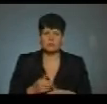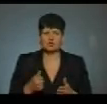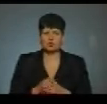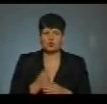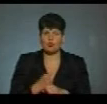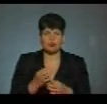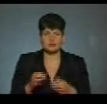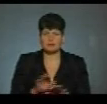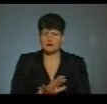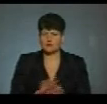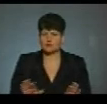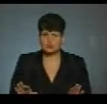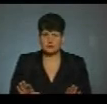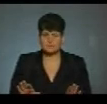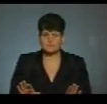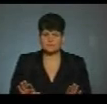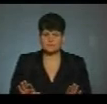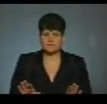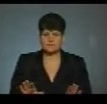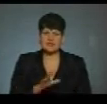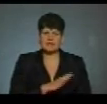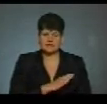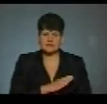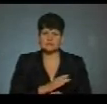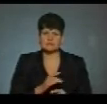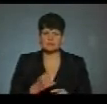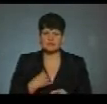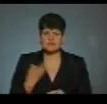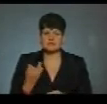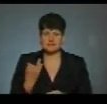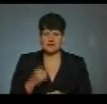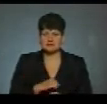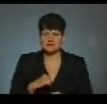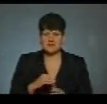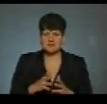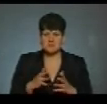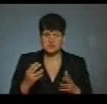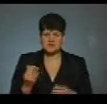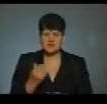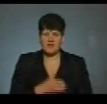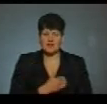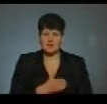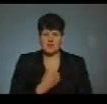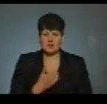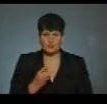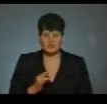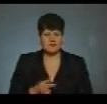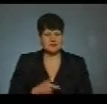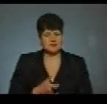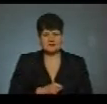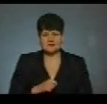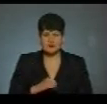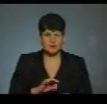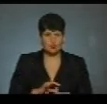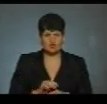не допускаємо. Ну, тисту само свою, на даний час нас цікавить саме більша температура, саме болюче таке